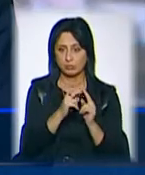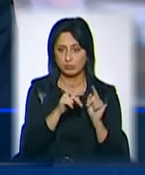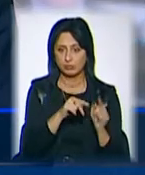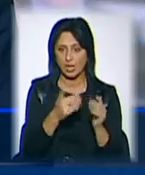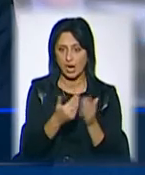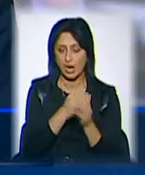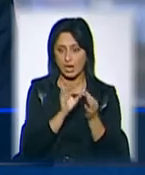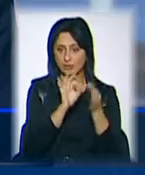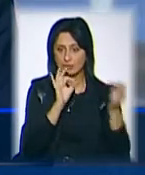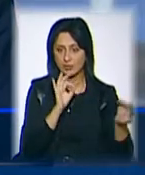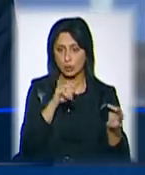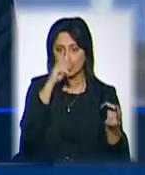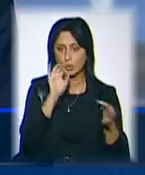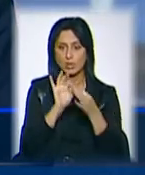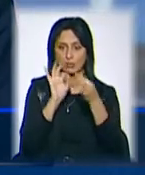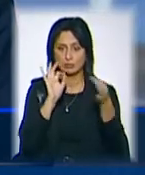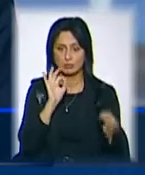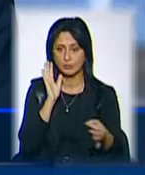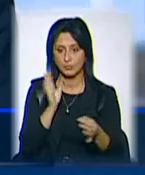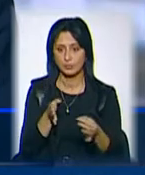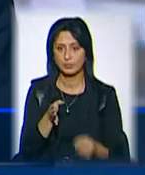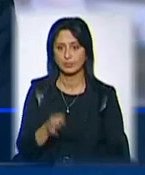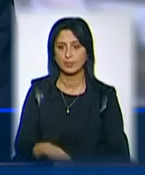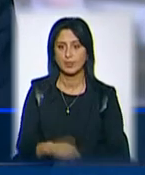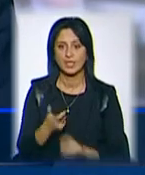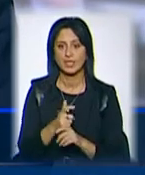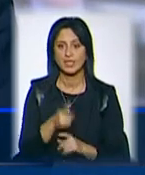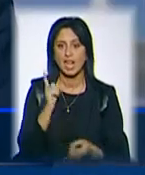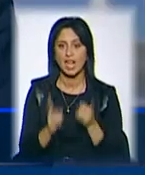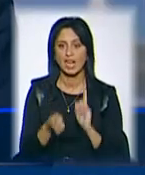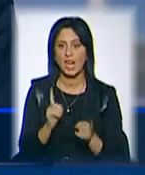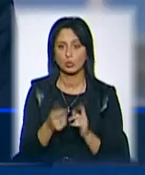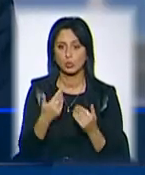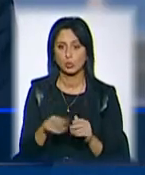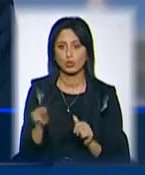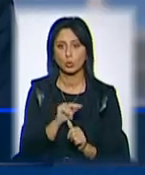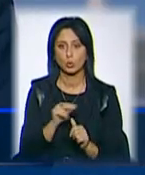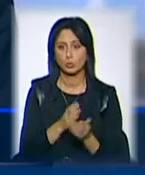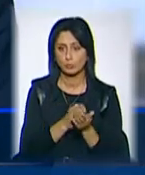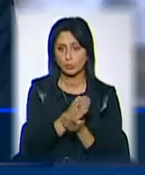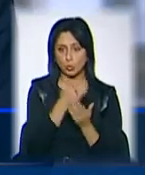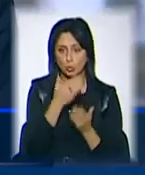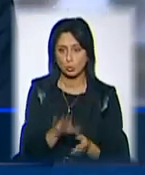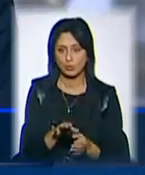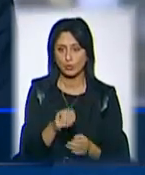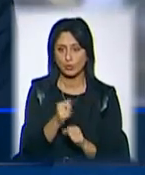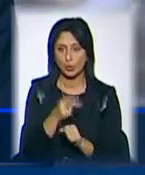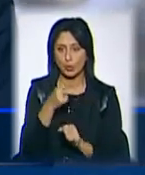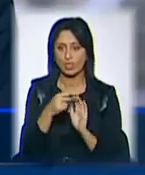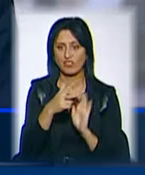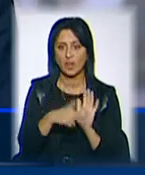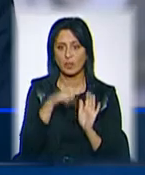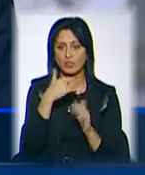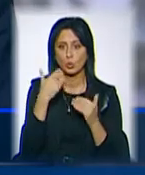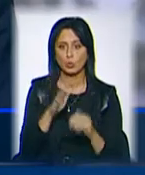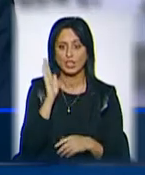იგეგმება ახალი ხაზის მშენებლობა რუსეთის მიმართულებითაც. ძალიან რეალისტურია უკვე სომხეთის მიმართულებით ხაზის მშენებლობა, 2018